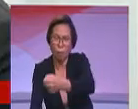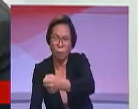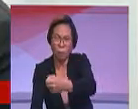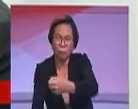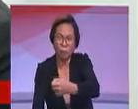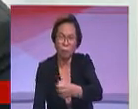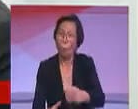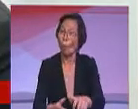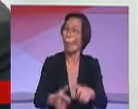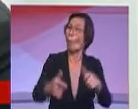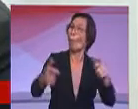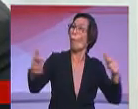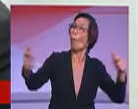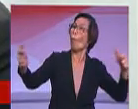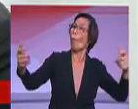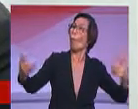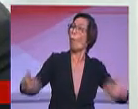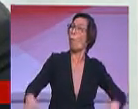itu besar sekali,